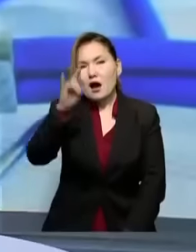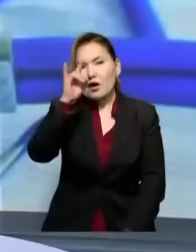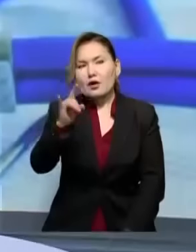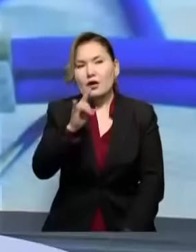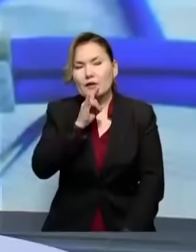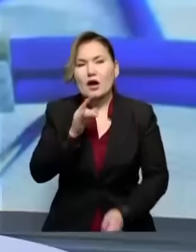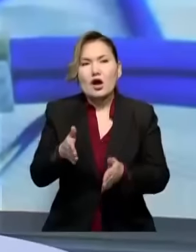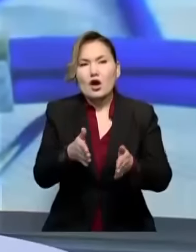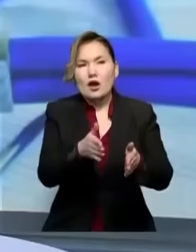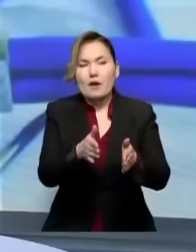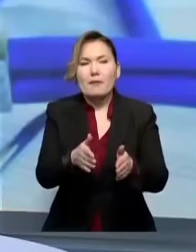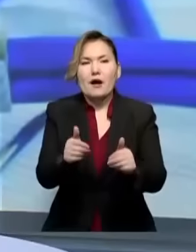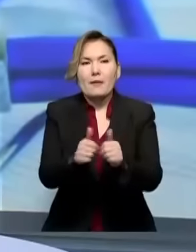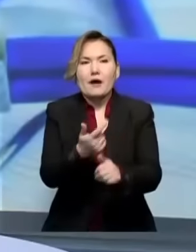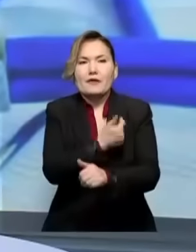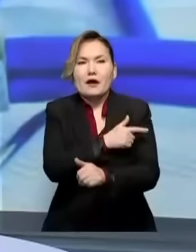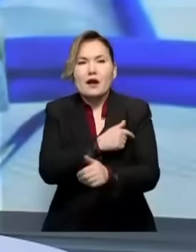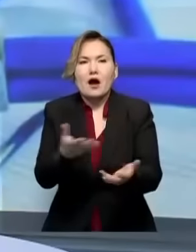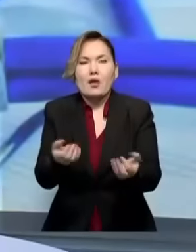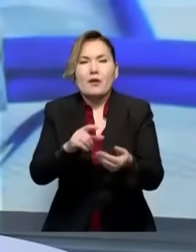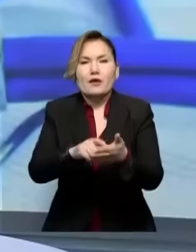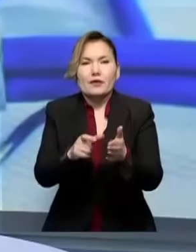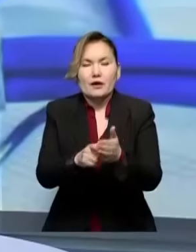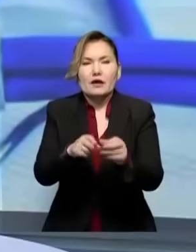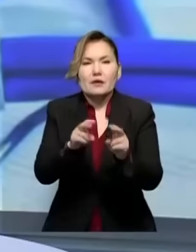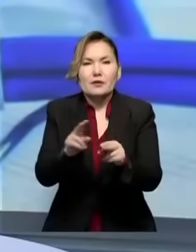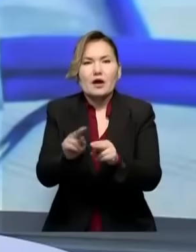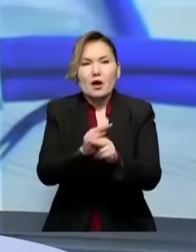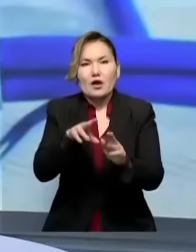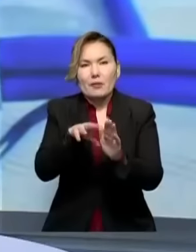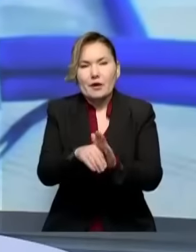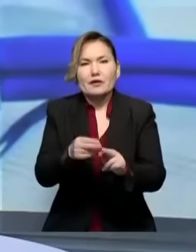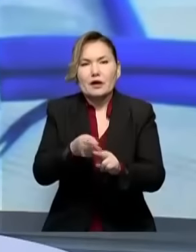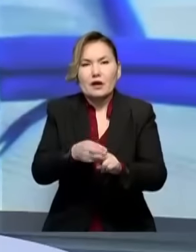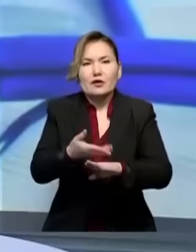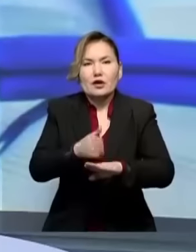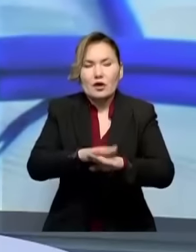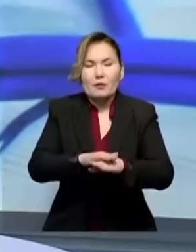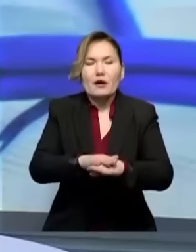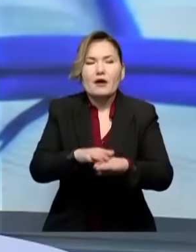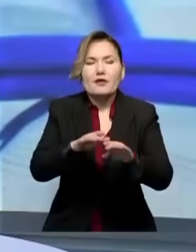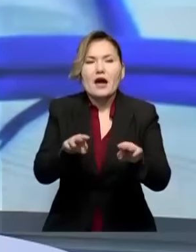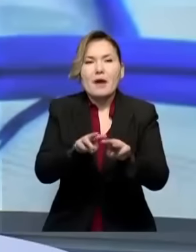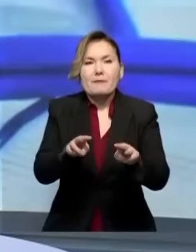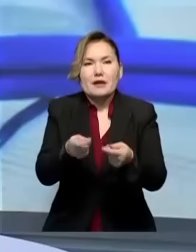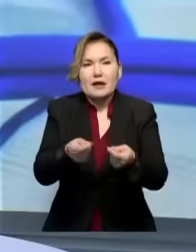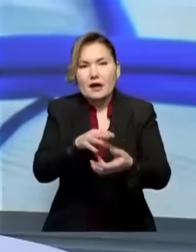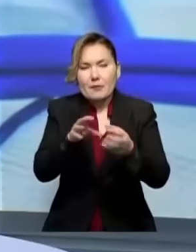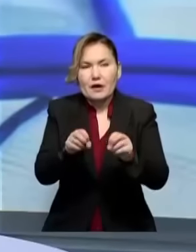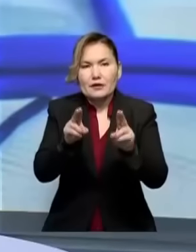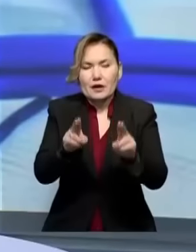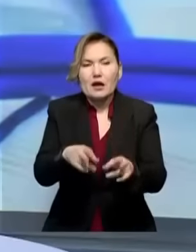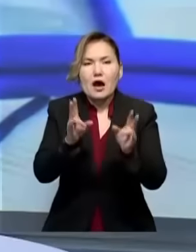Қазақстанның күре жолдарындағы медициналық құтқару бекеттерінің орны ауысуы мүмкін. Төтенше жағдай министрлігі жол апатына ұшырағандарға арналған